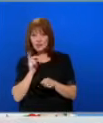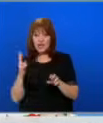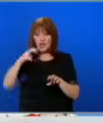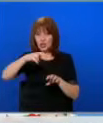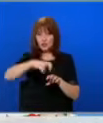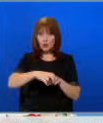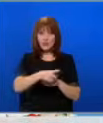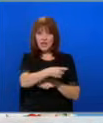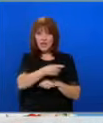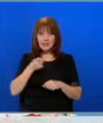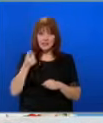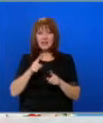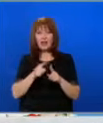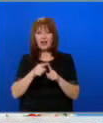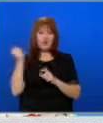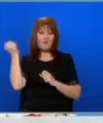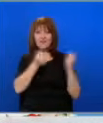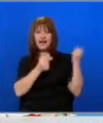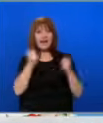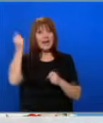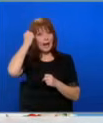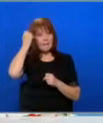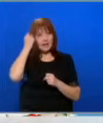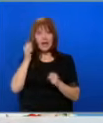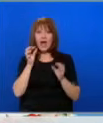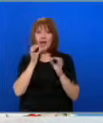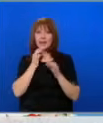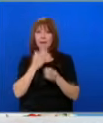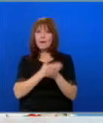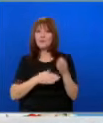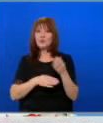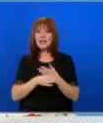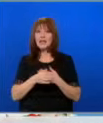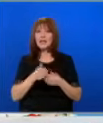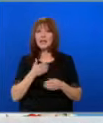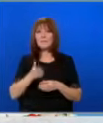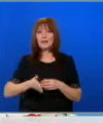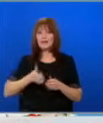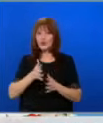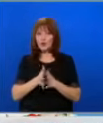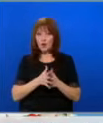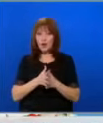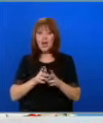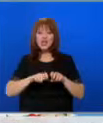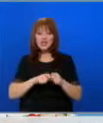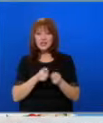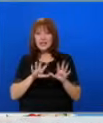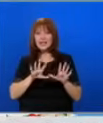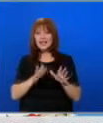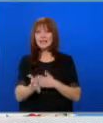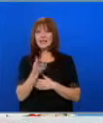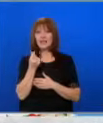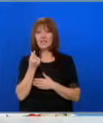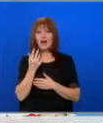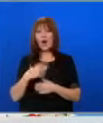го обстрелвали с камъни. За щастие няма пострадали пътници, щетите са за близо 10 000 лева.